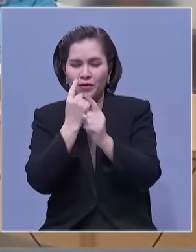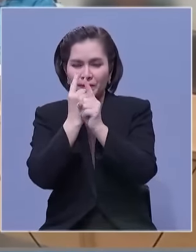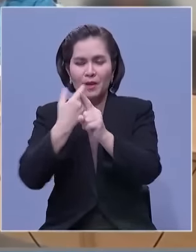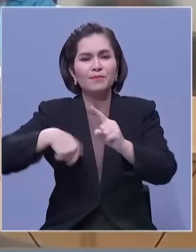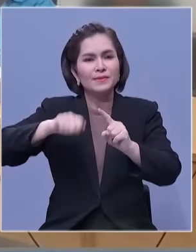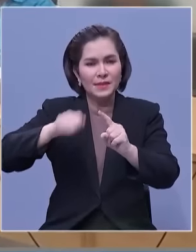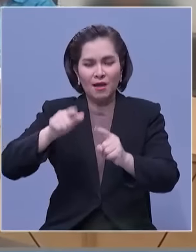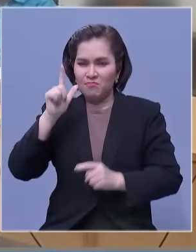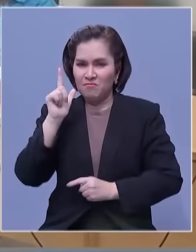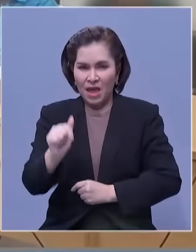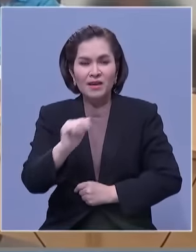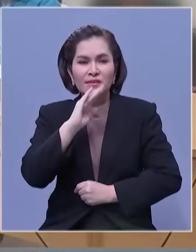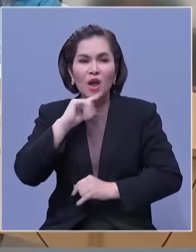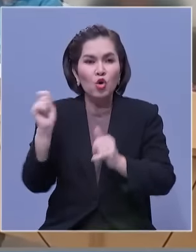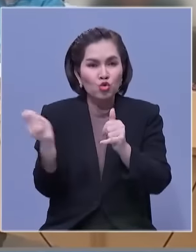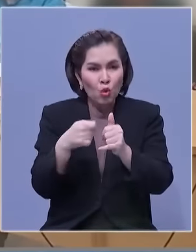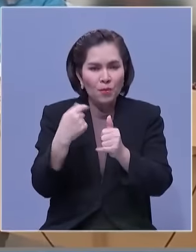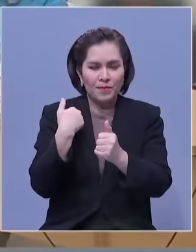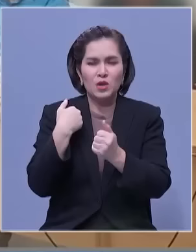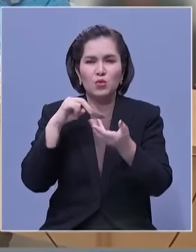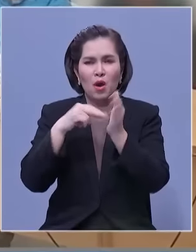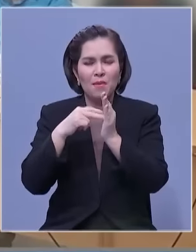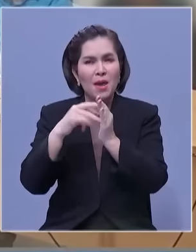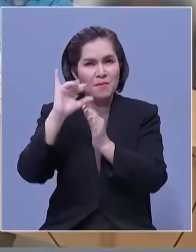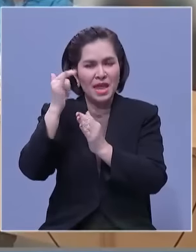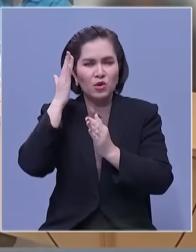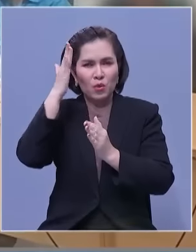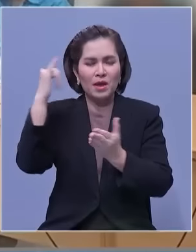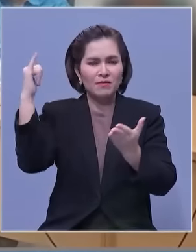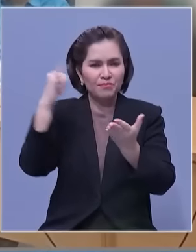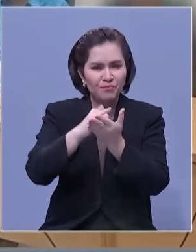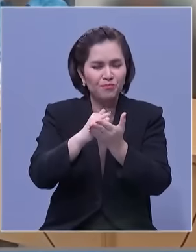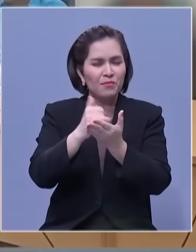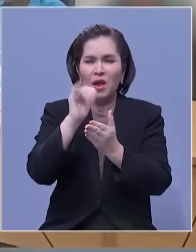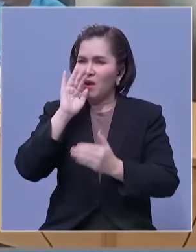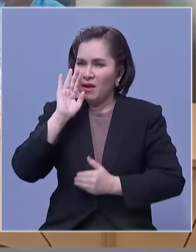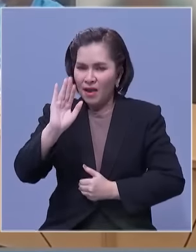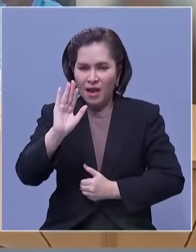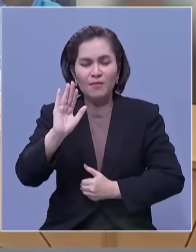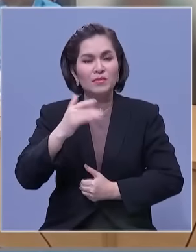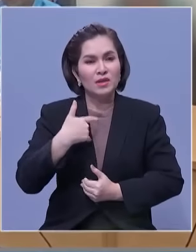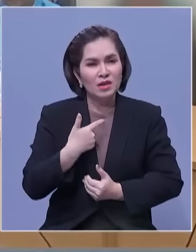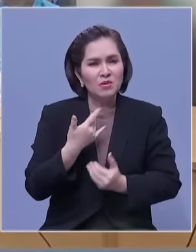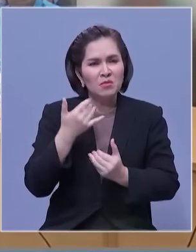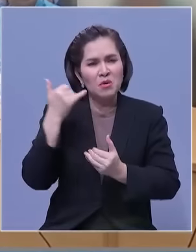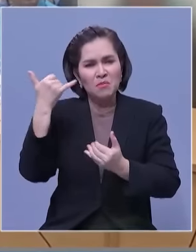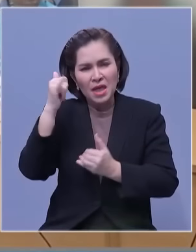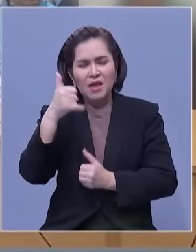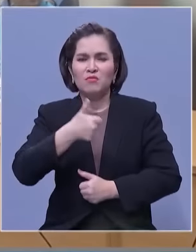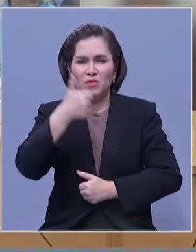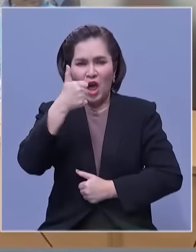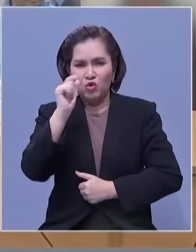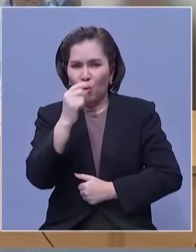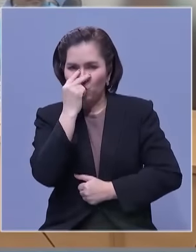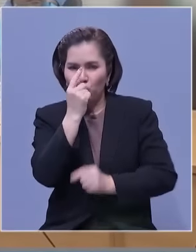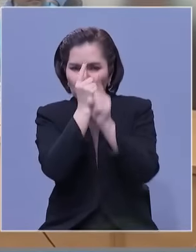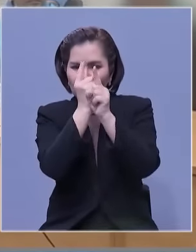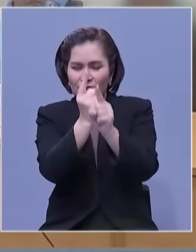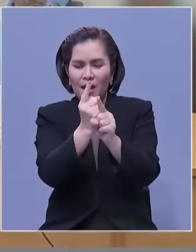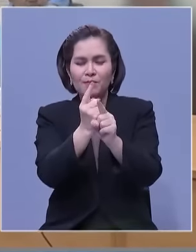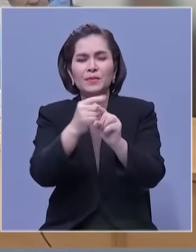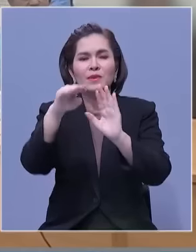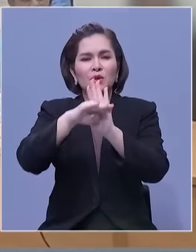ทษอันนั้นแหละแบล็คลิสต์นะคะก็คือจะไม่สามารถที่จะเข้ามาไทยได้อีกแล้วในอนาคต เท่ากับว่าถ้าถอนวีซ่าแบบนี้แล้วนายเดวิด